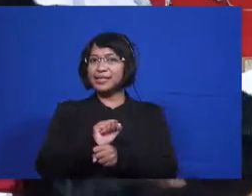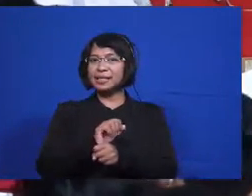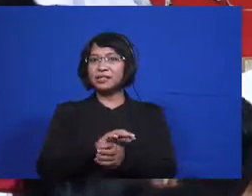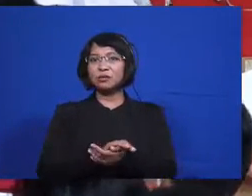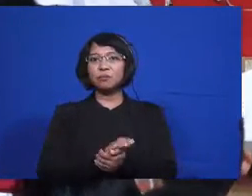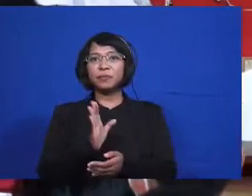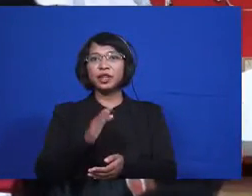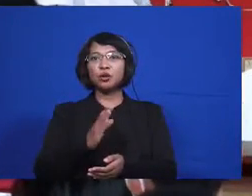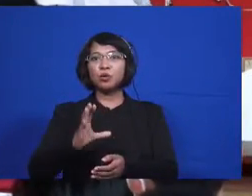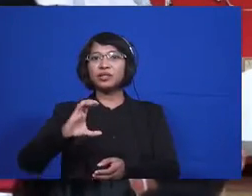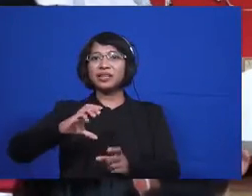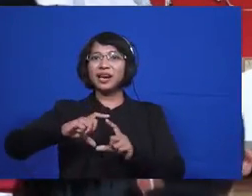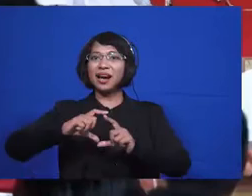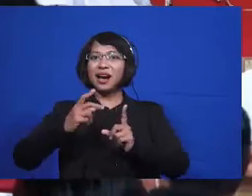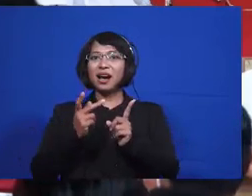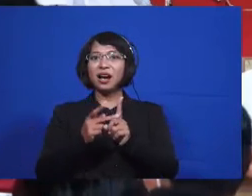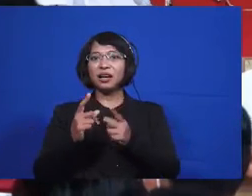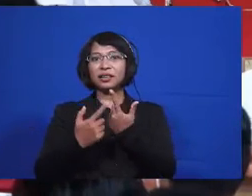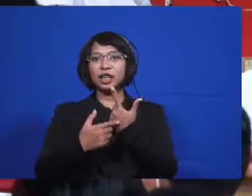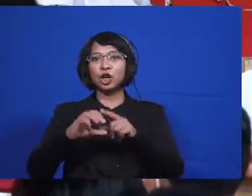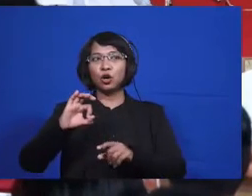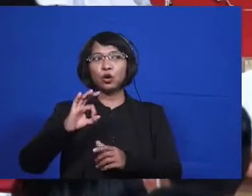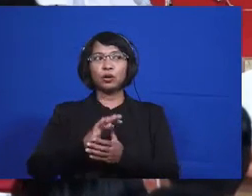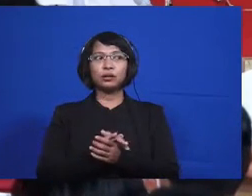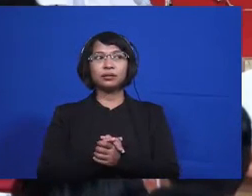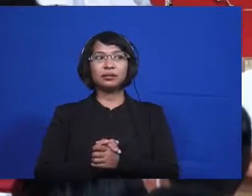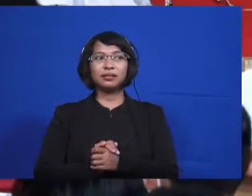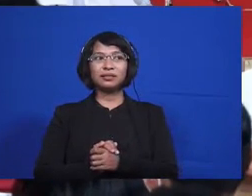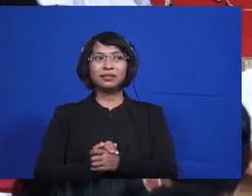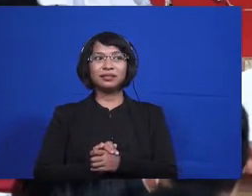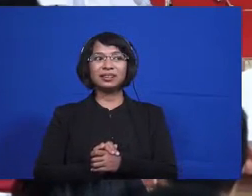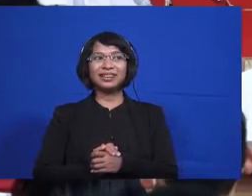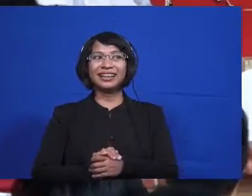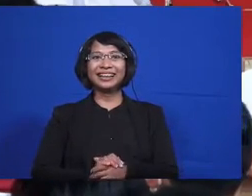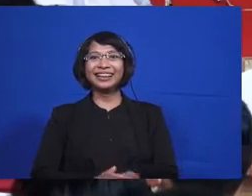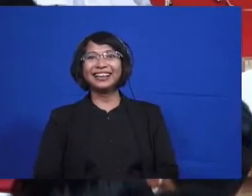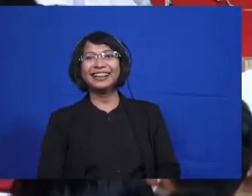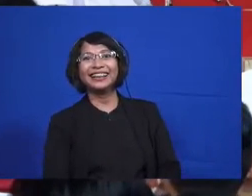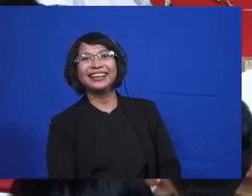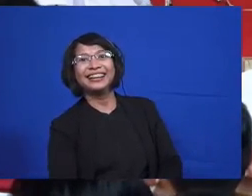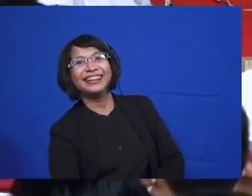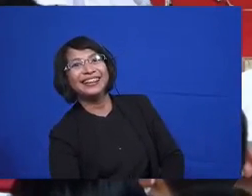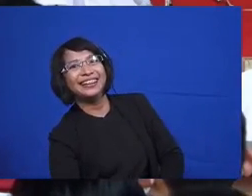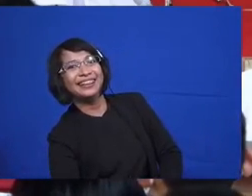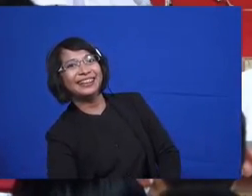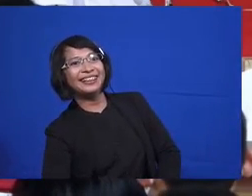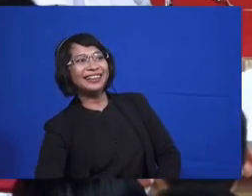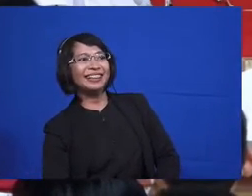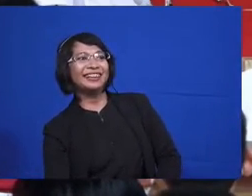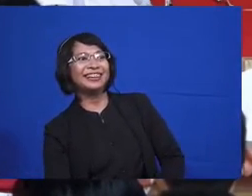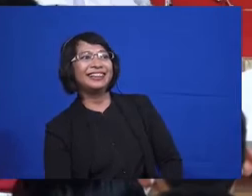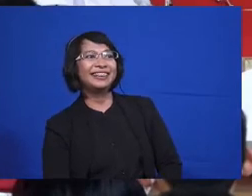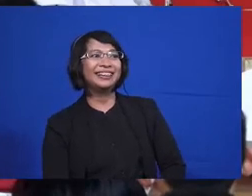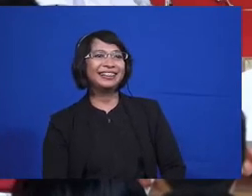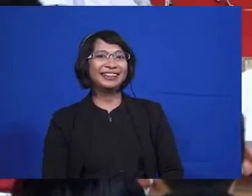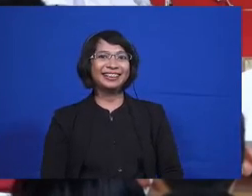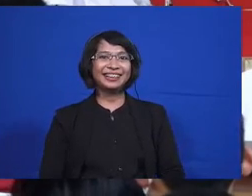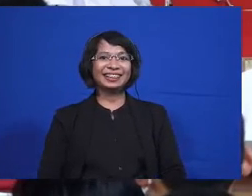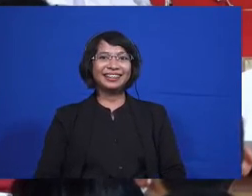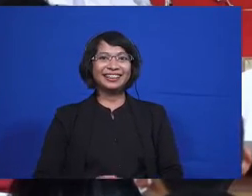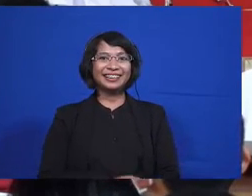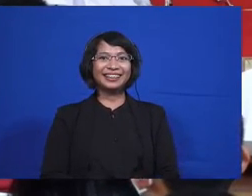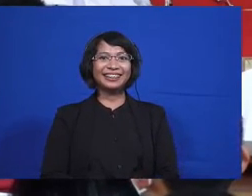Romo Cahyawandoko ini sangat bersemangat sekali, minta sendiri untuk bermisi lagi